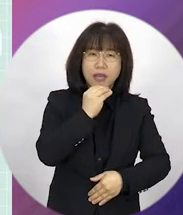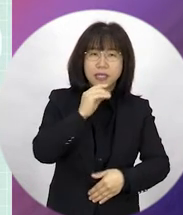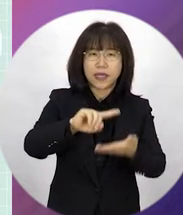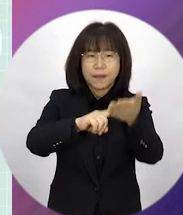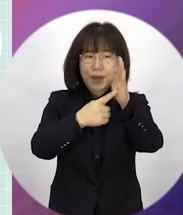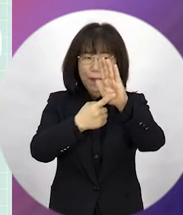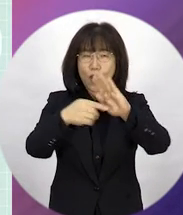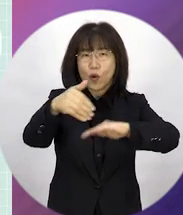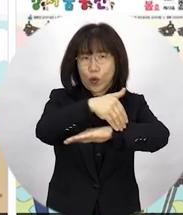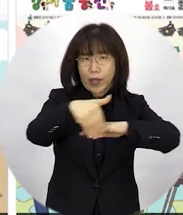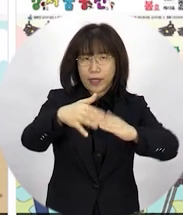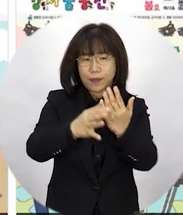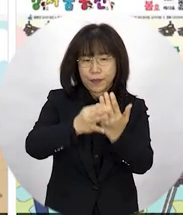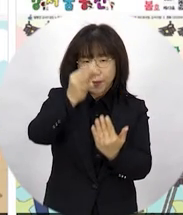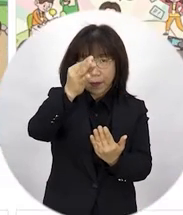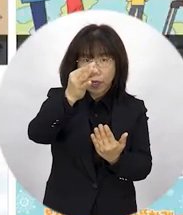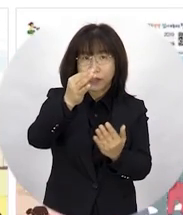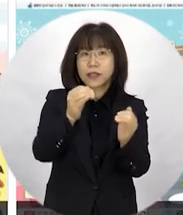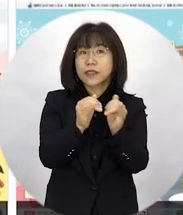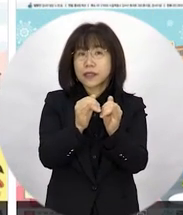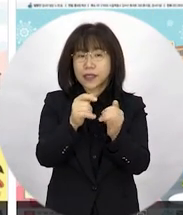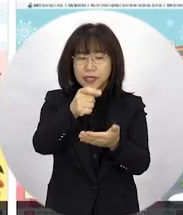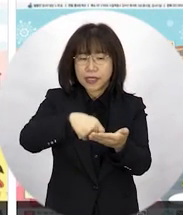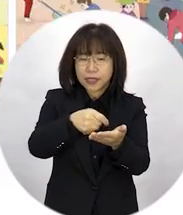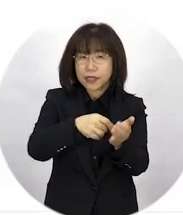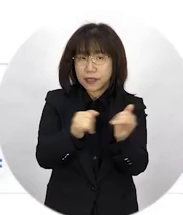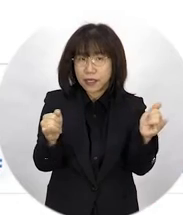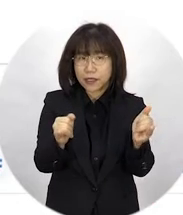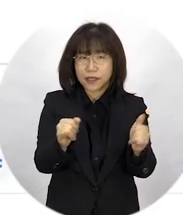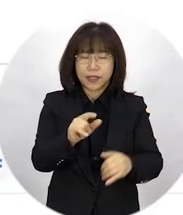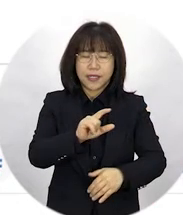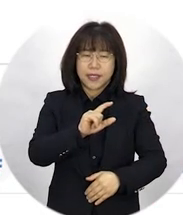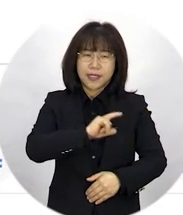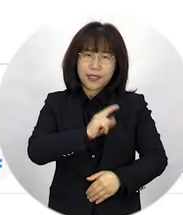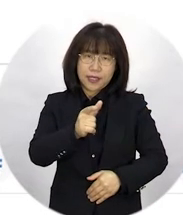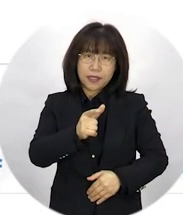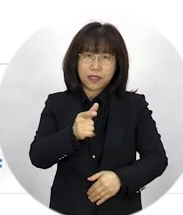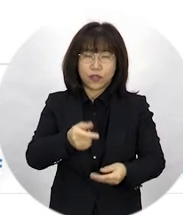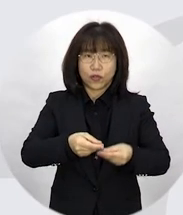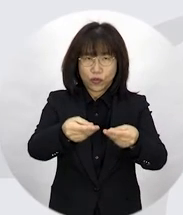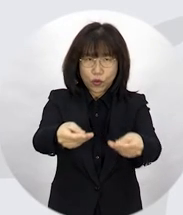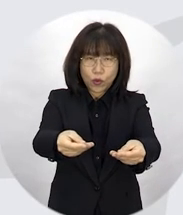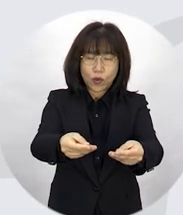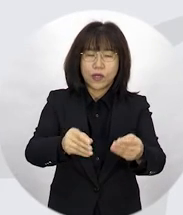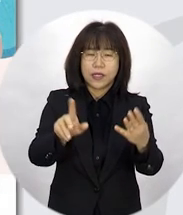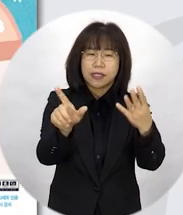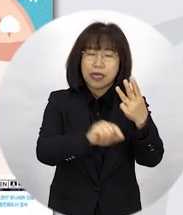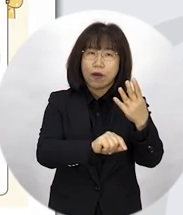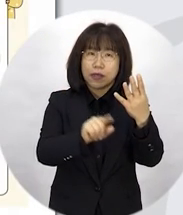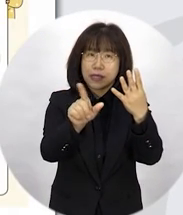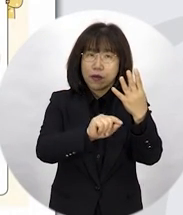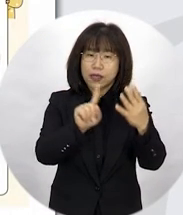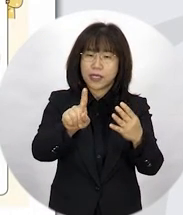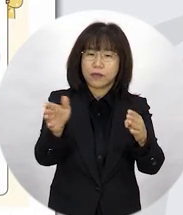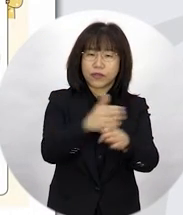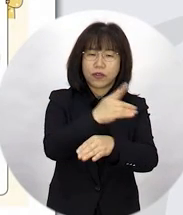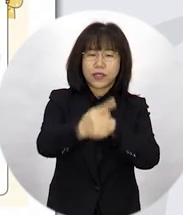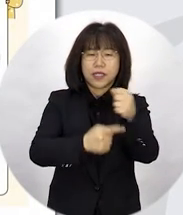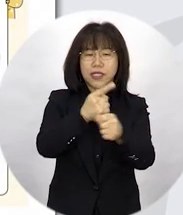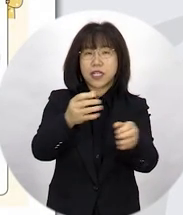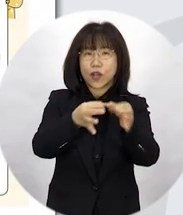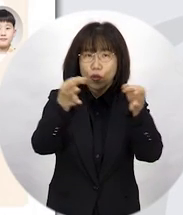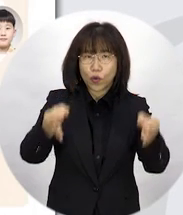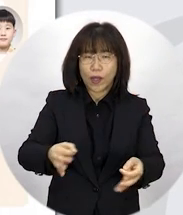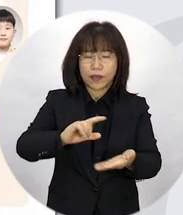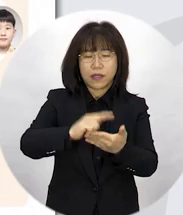발표할 계획입니다 손발 된 어린이 기자들은 기자 증 을 수여 받게 되며 오는 4월 1일부터 일 년 동안